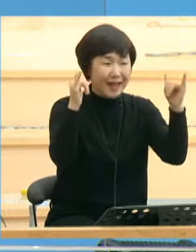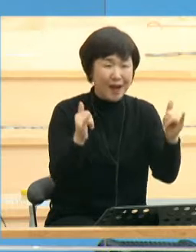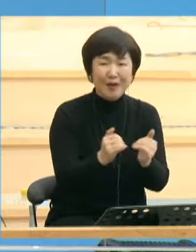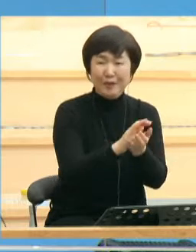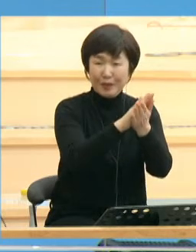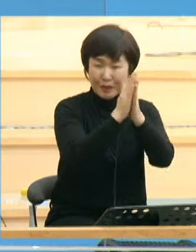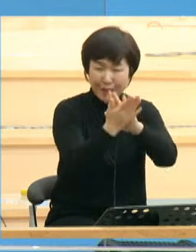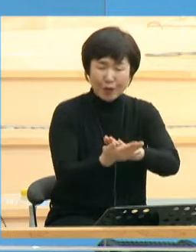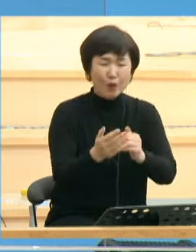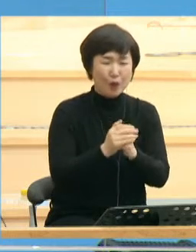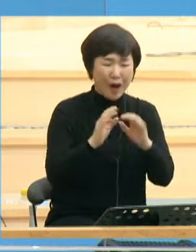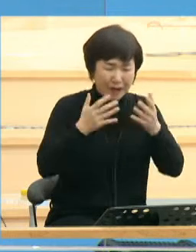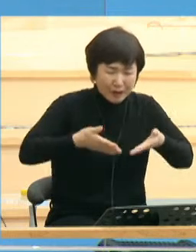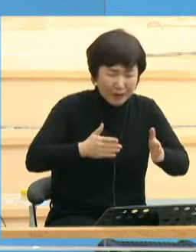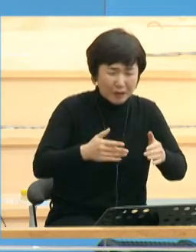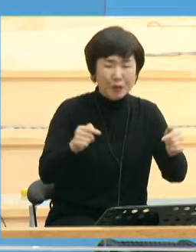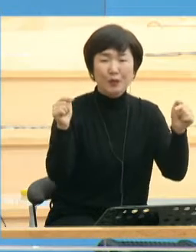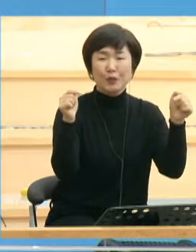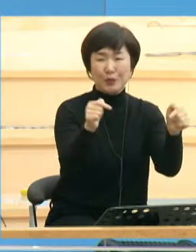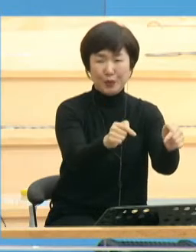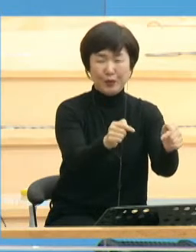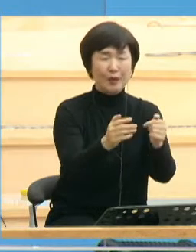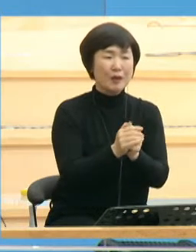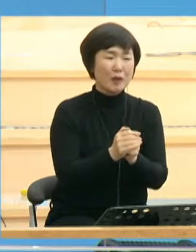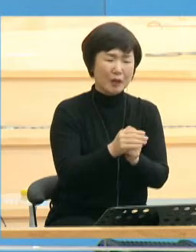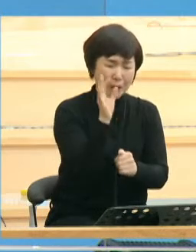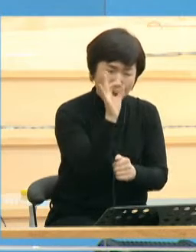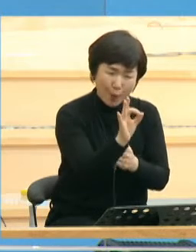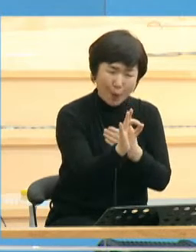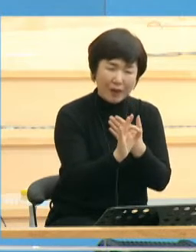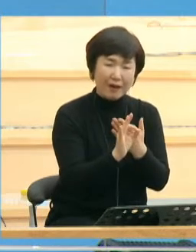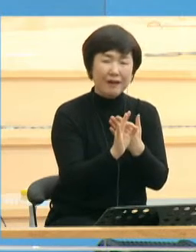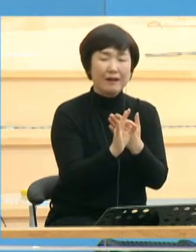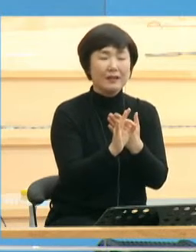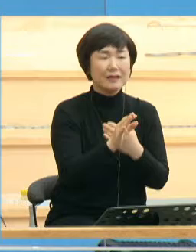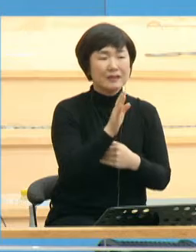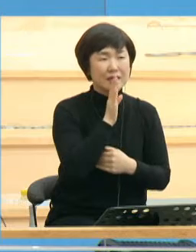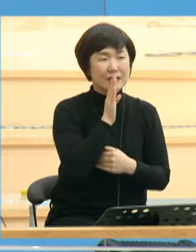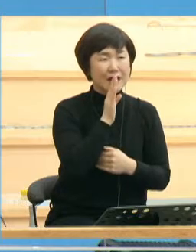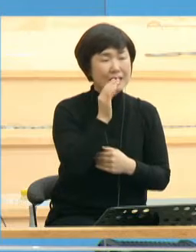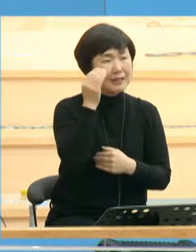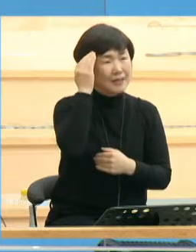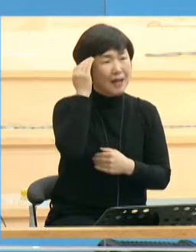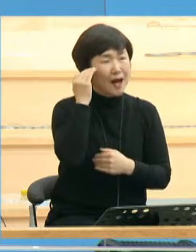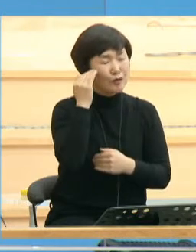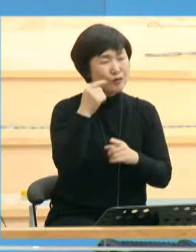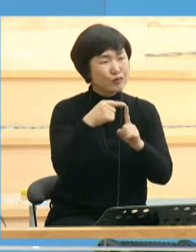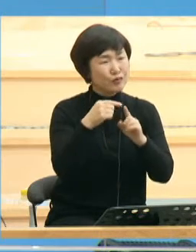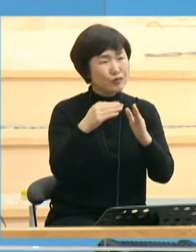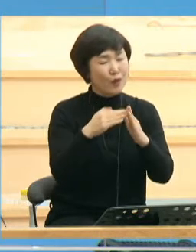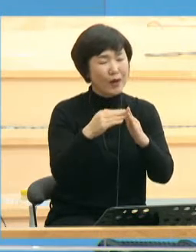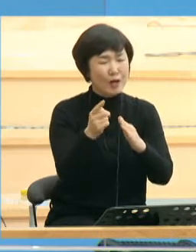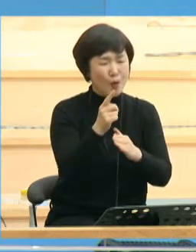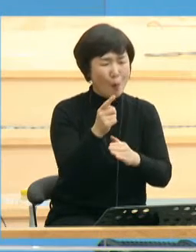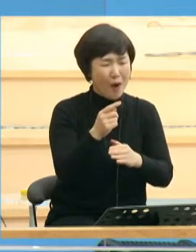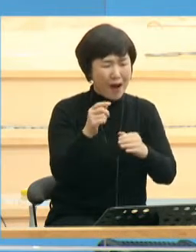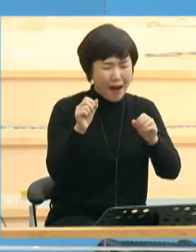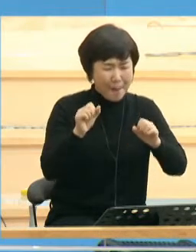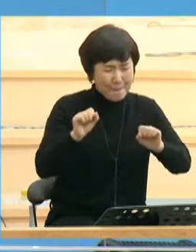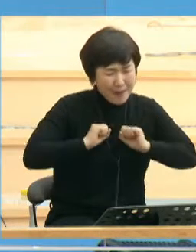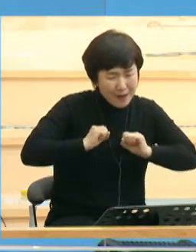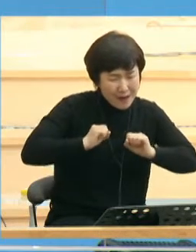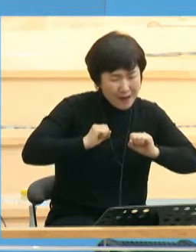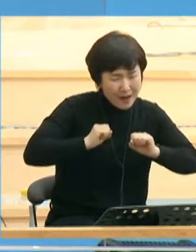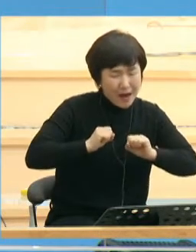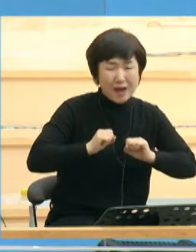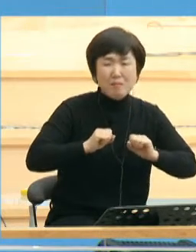함께 연 약해진 이 교회 체질을 들어 감안하면 정말 뼈를 깎는 노력을 하지 않는 이상